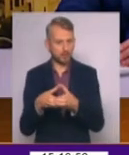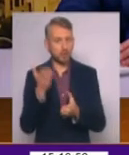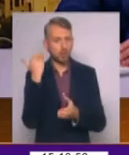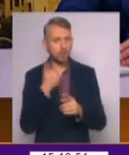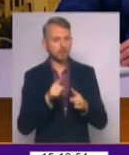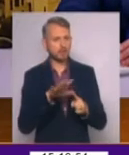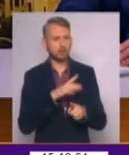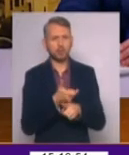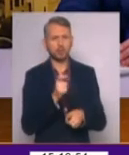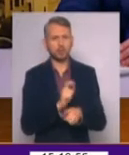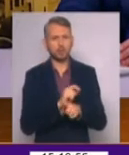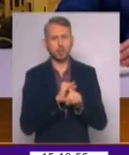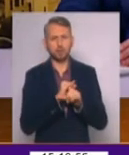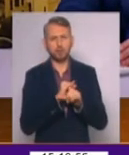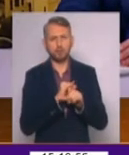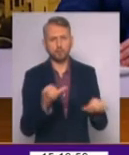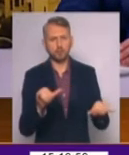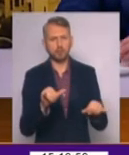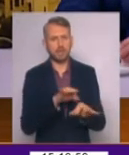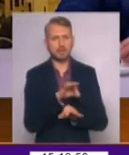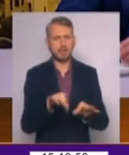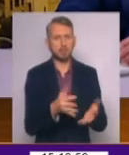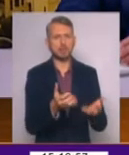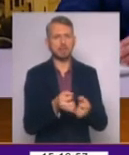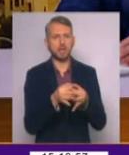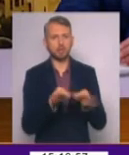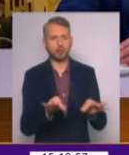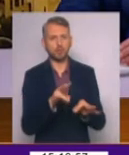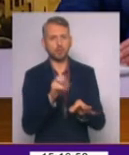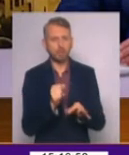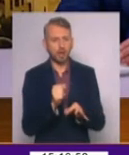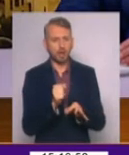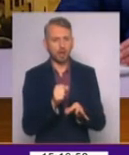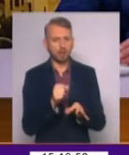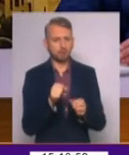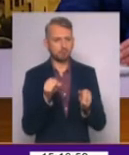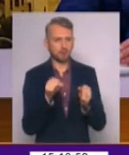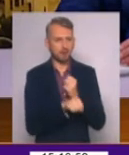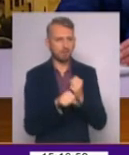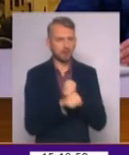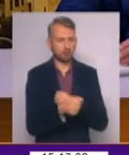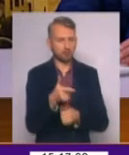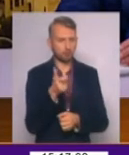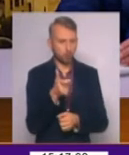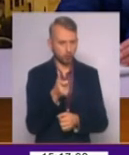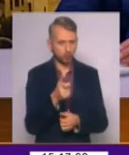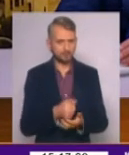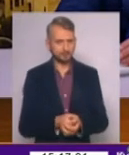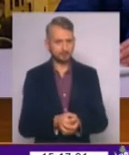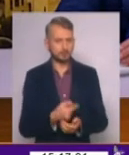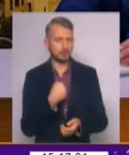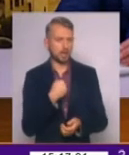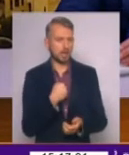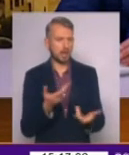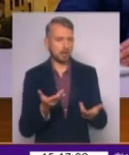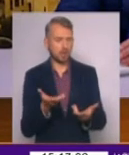дуже розповсюджена схема отримання дозволу на травматичну зброю. І я